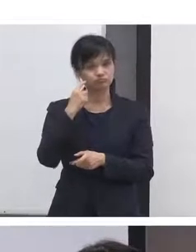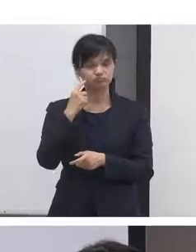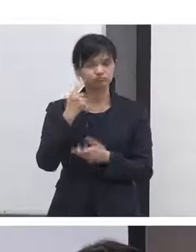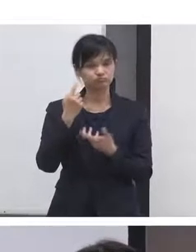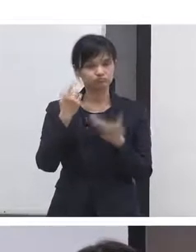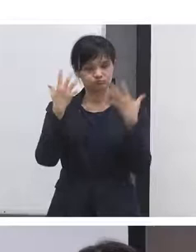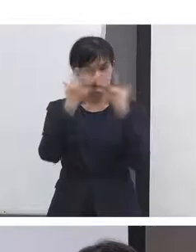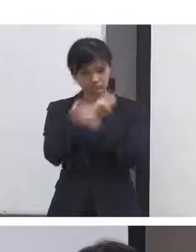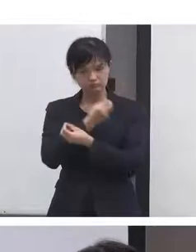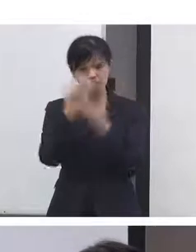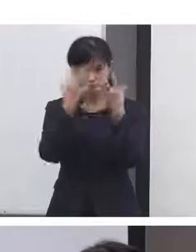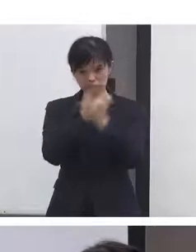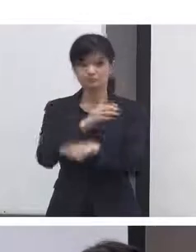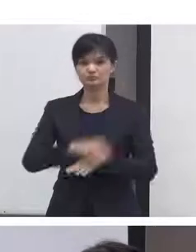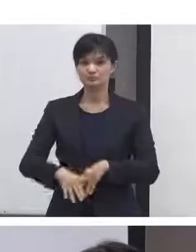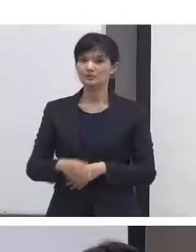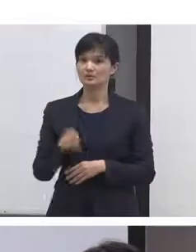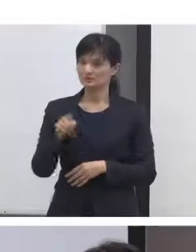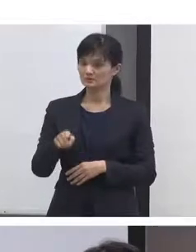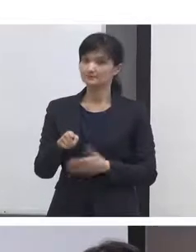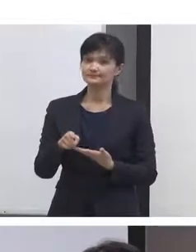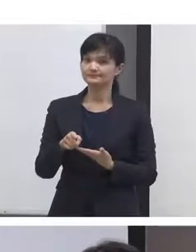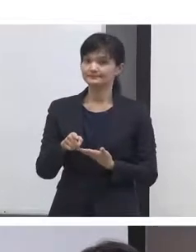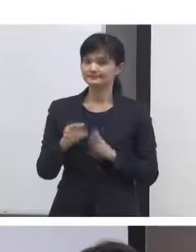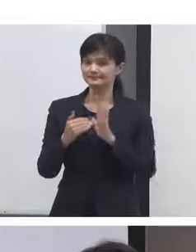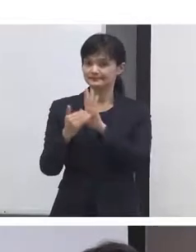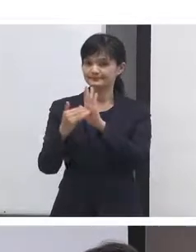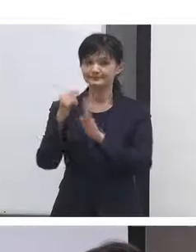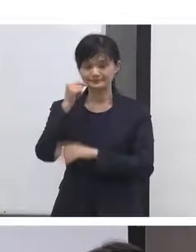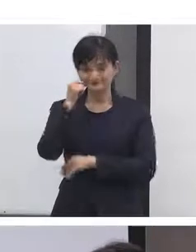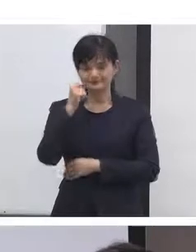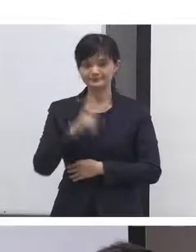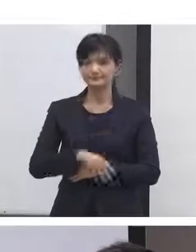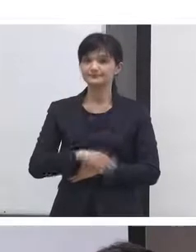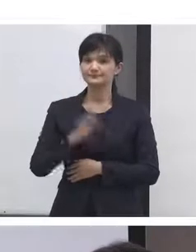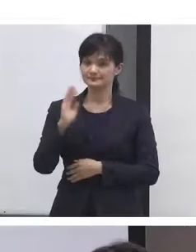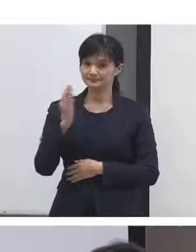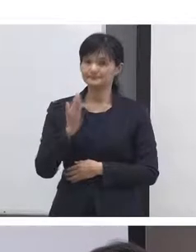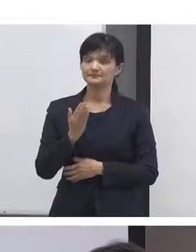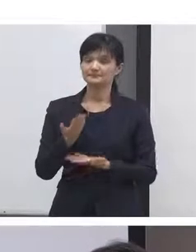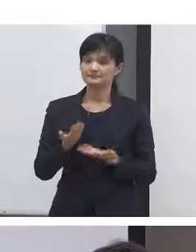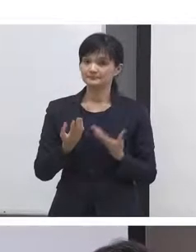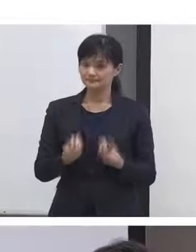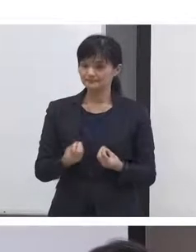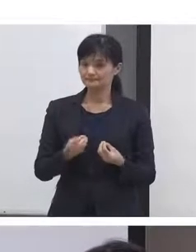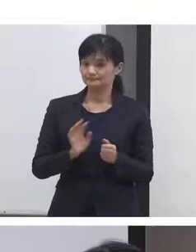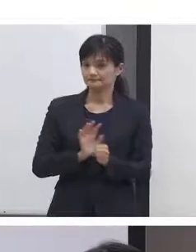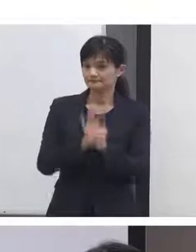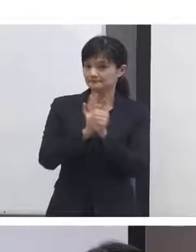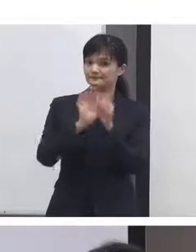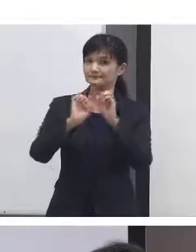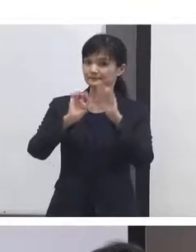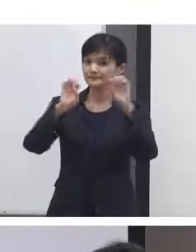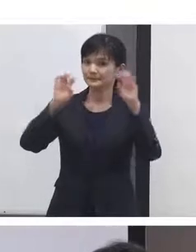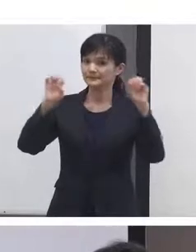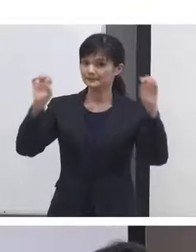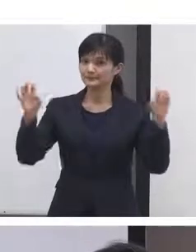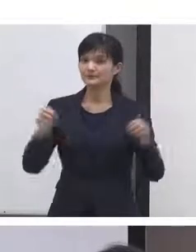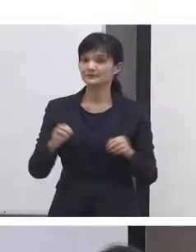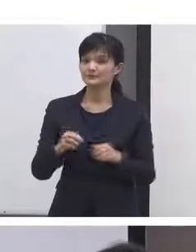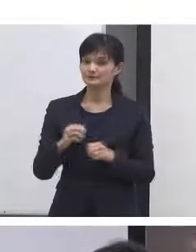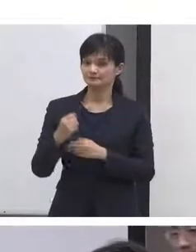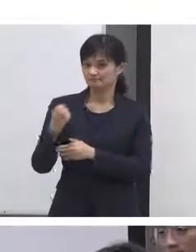这个像刚刚知道讲没有办法避免，但是就是不断的去promote， 然后就会出现访问伊莎贝的人知道